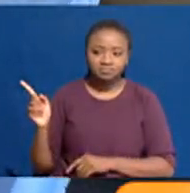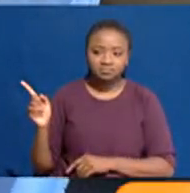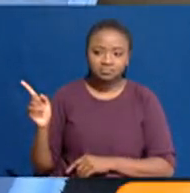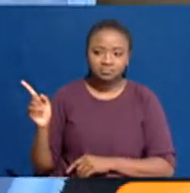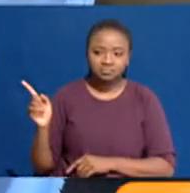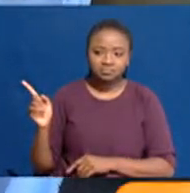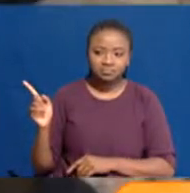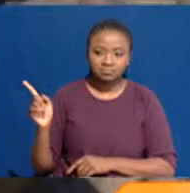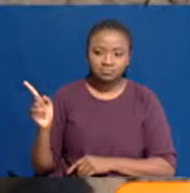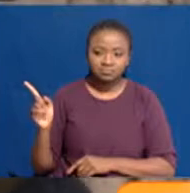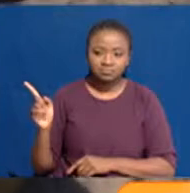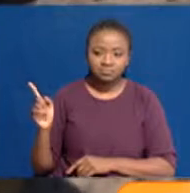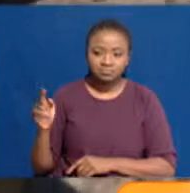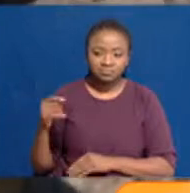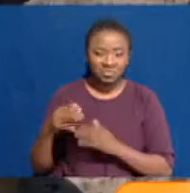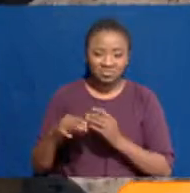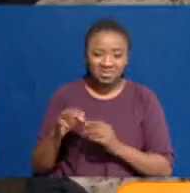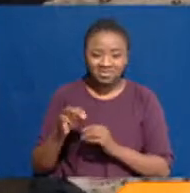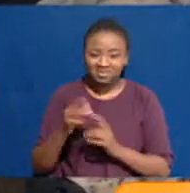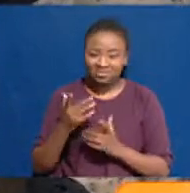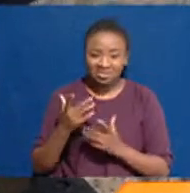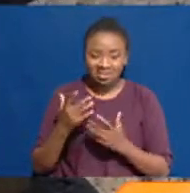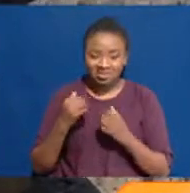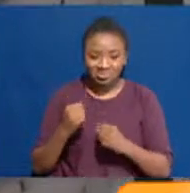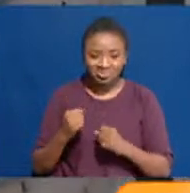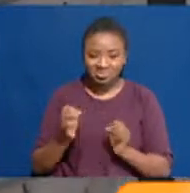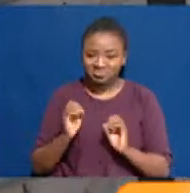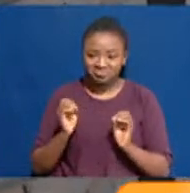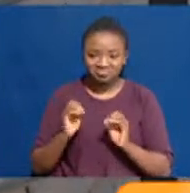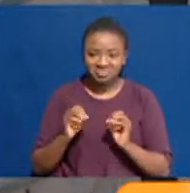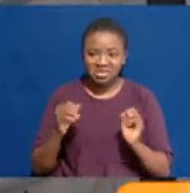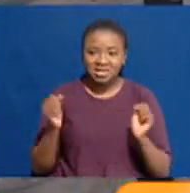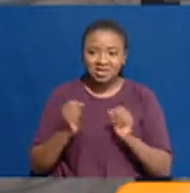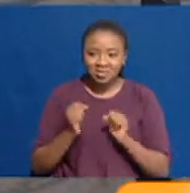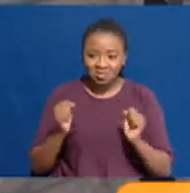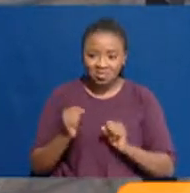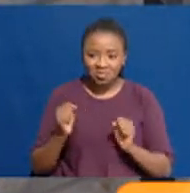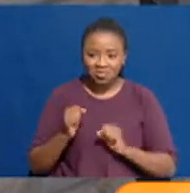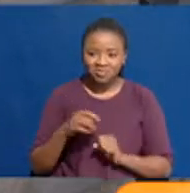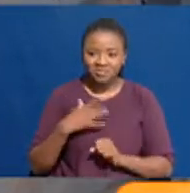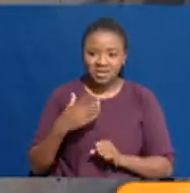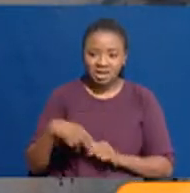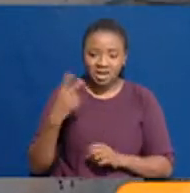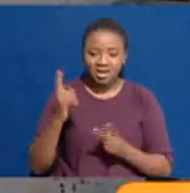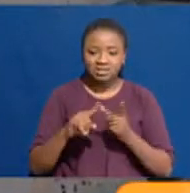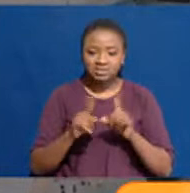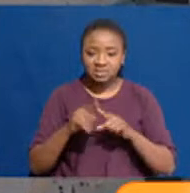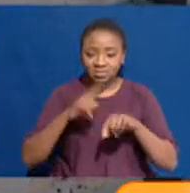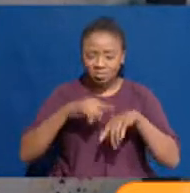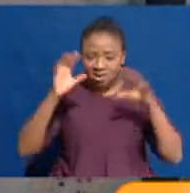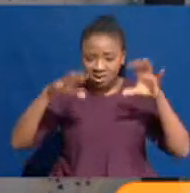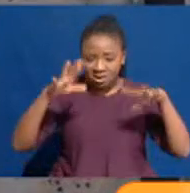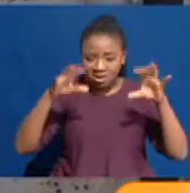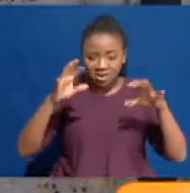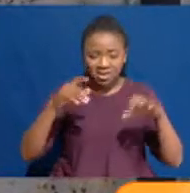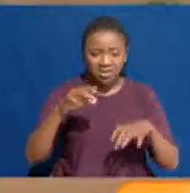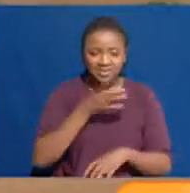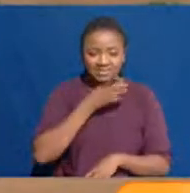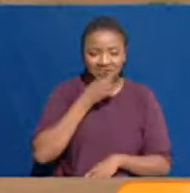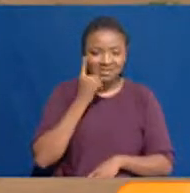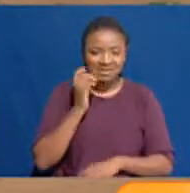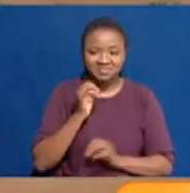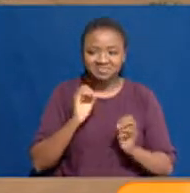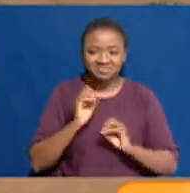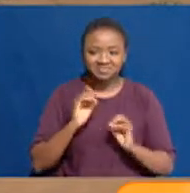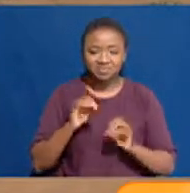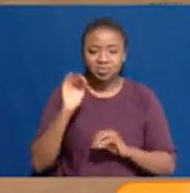material does very little to keep the night chill away or keep them dry when it rains. They are appealing on the government to